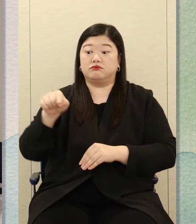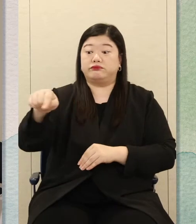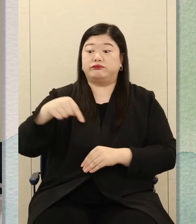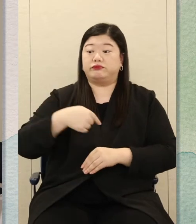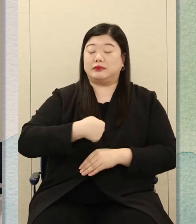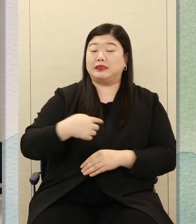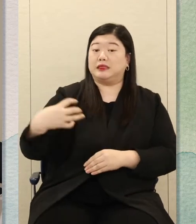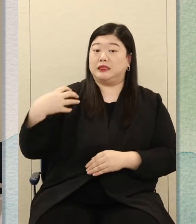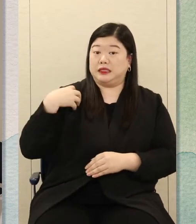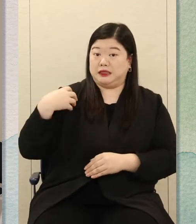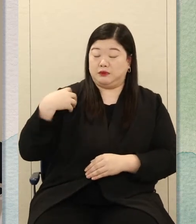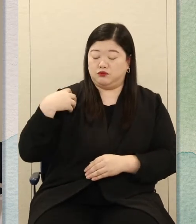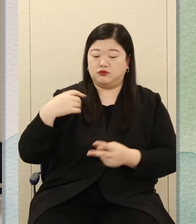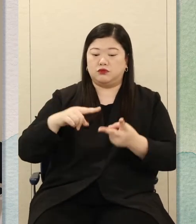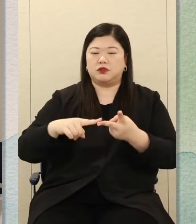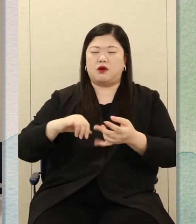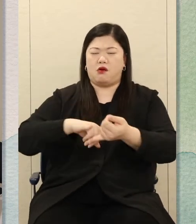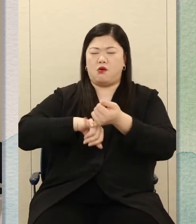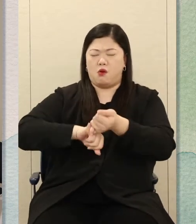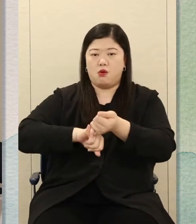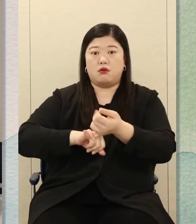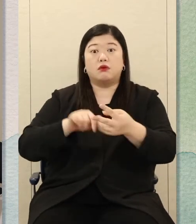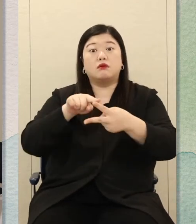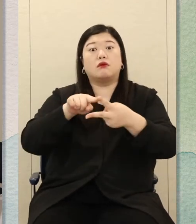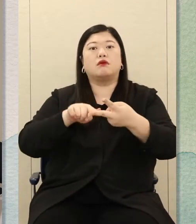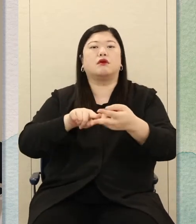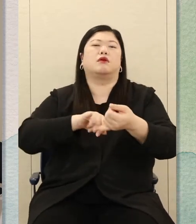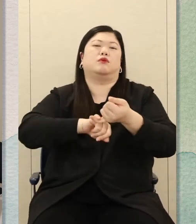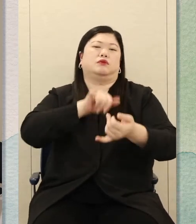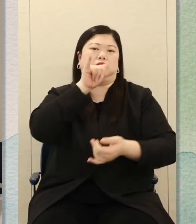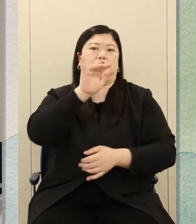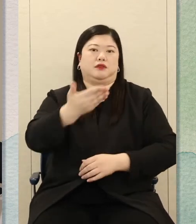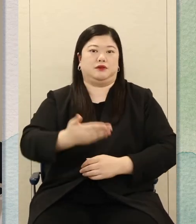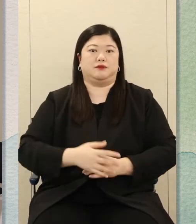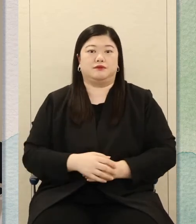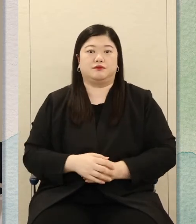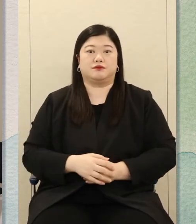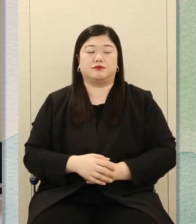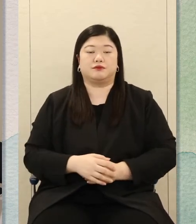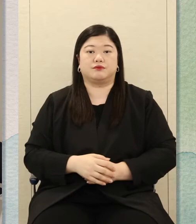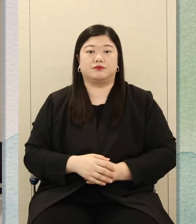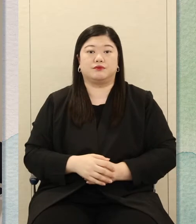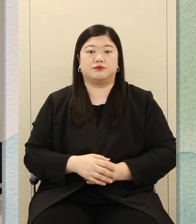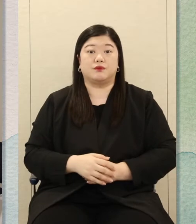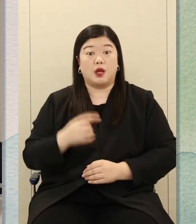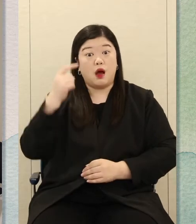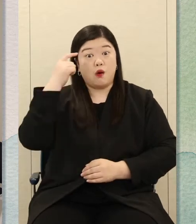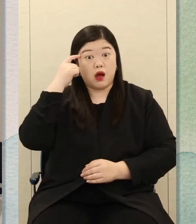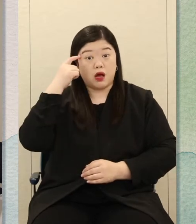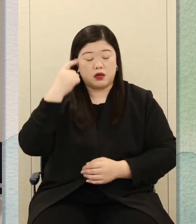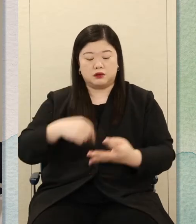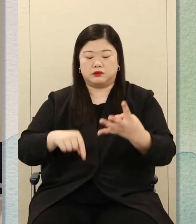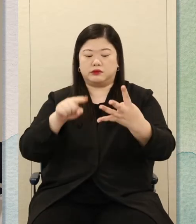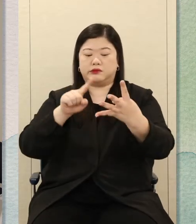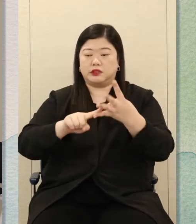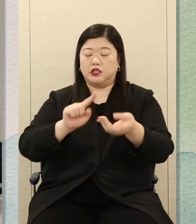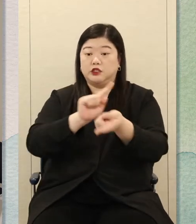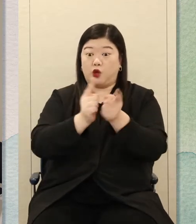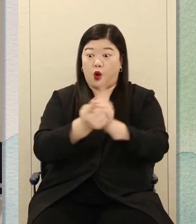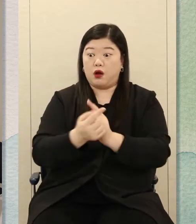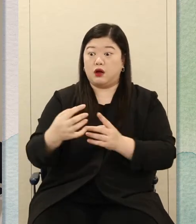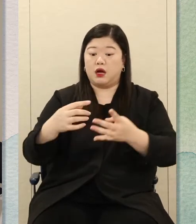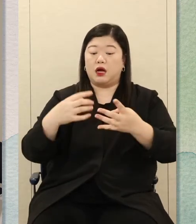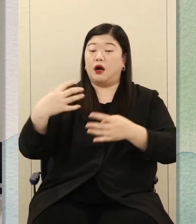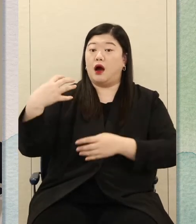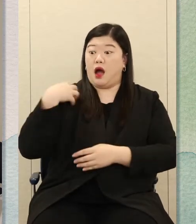예, 균등하게 주어져야 되는데 저게 늘 중요해요. 왜 그러냐면요. 결국 저게 모임 운영자가 점점점